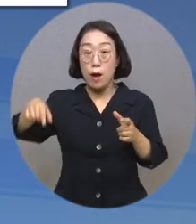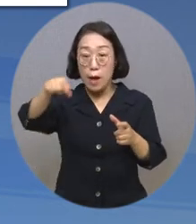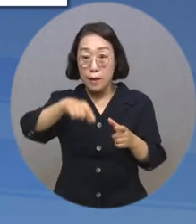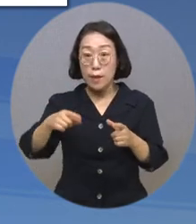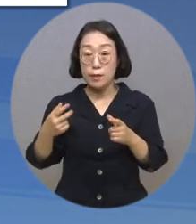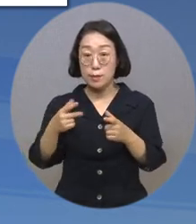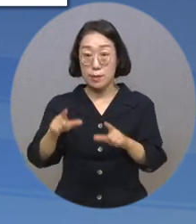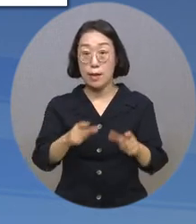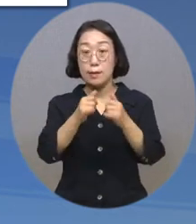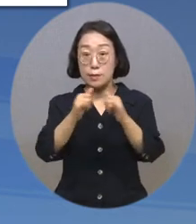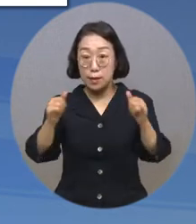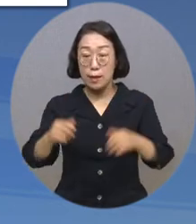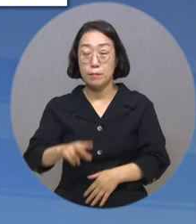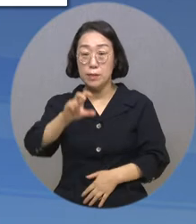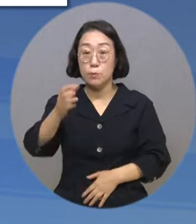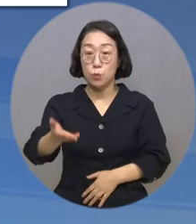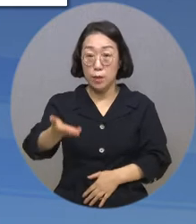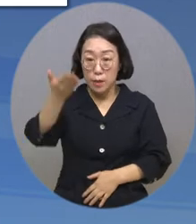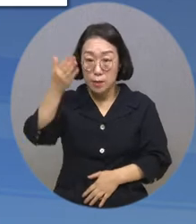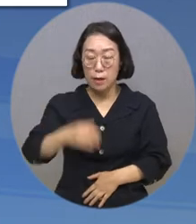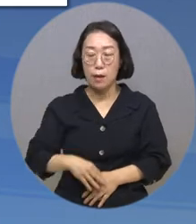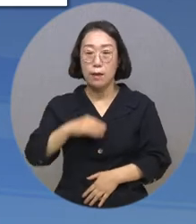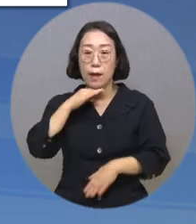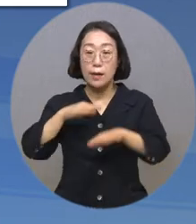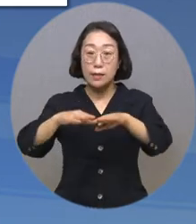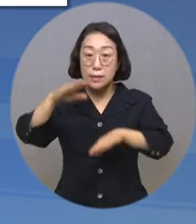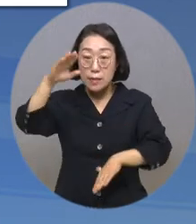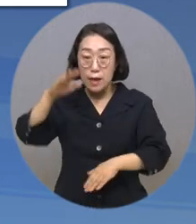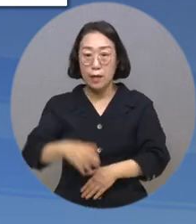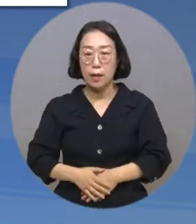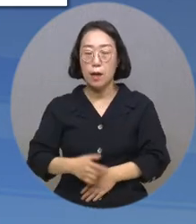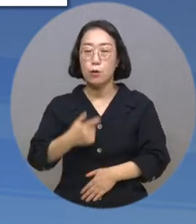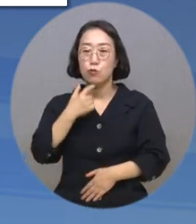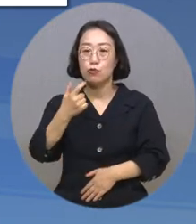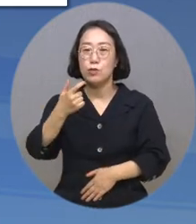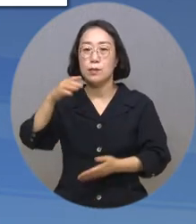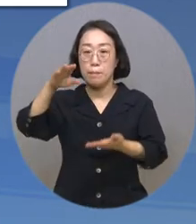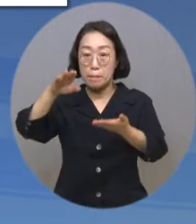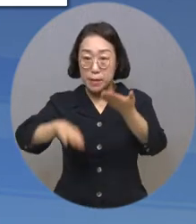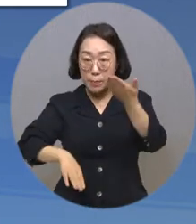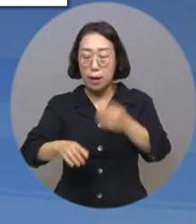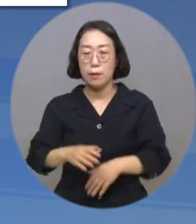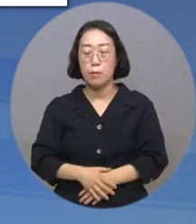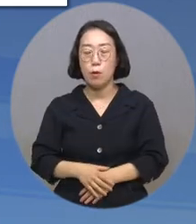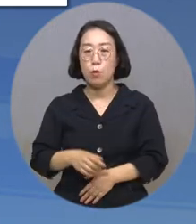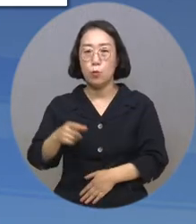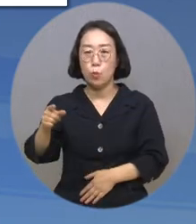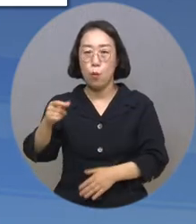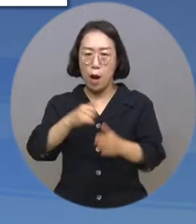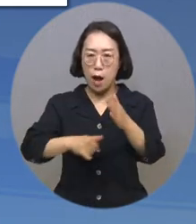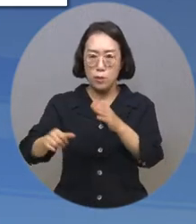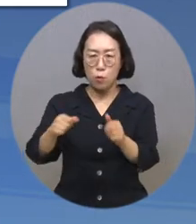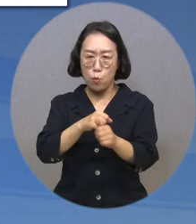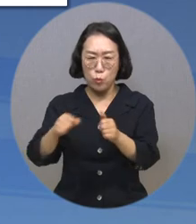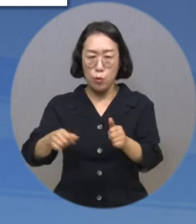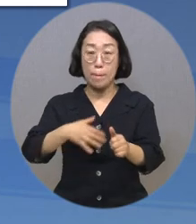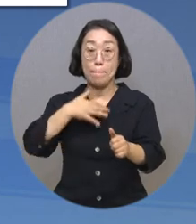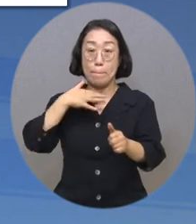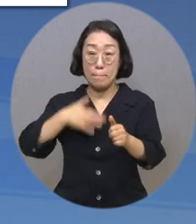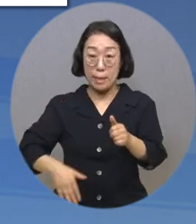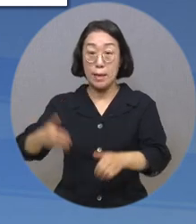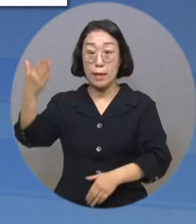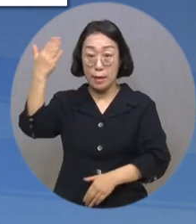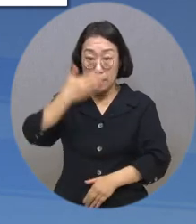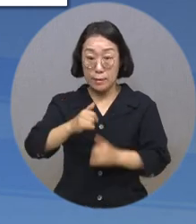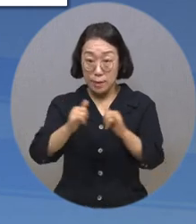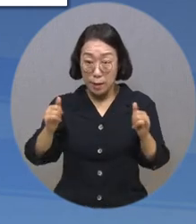이상 주민으로 위탁 아동과 나이 차이가 60세 미만이며 아동학대 및 가정폭력 전력이 없는 사람이어야